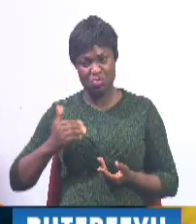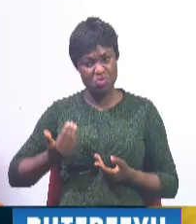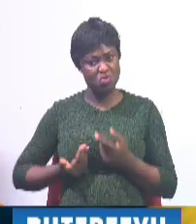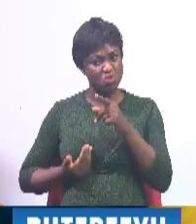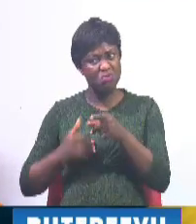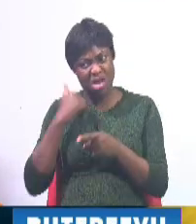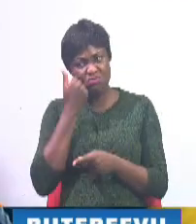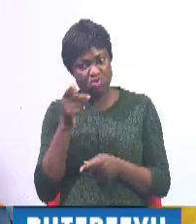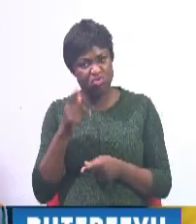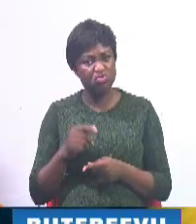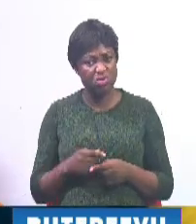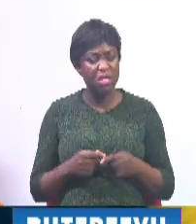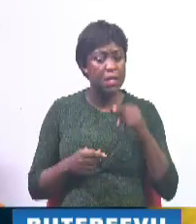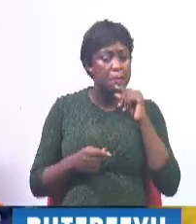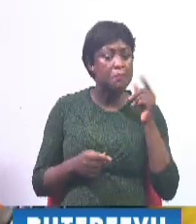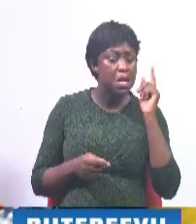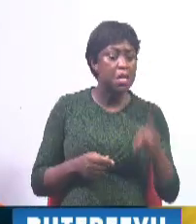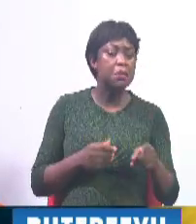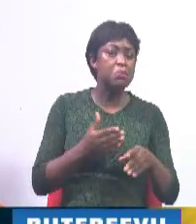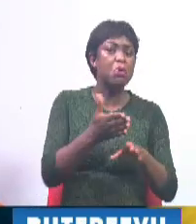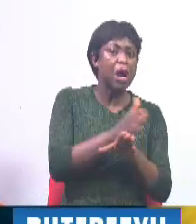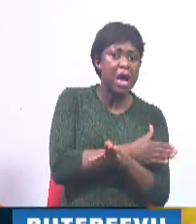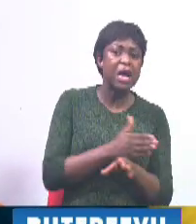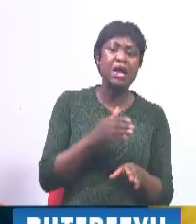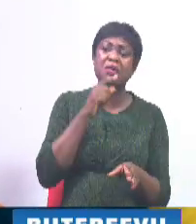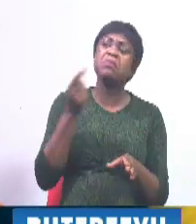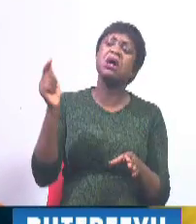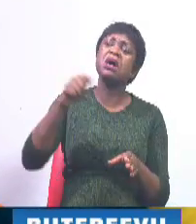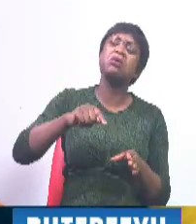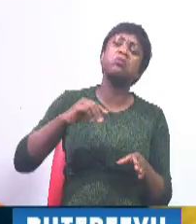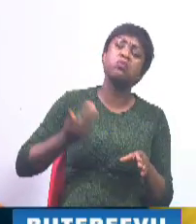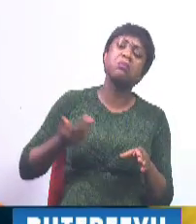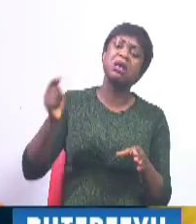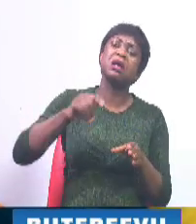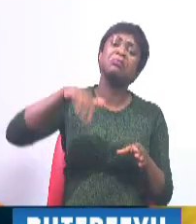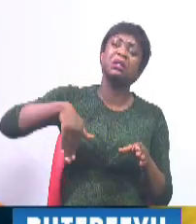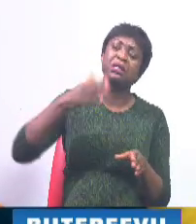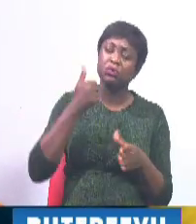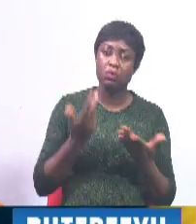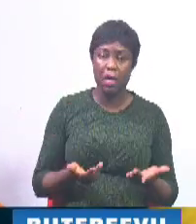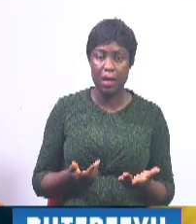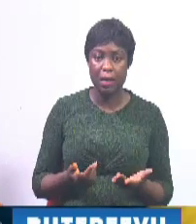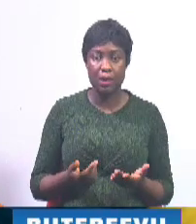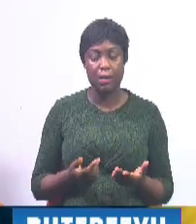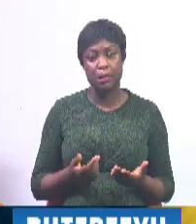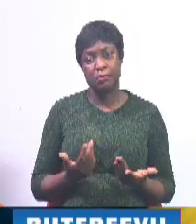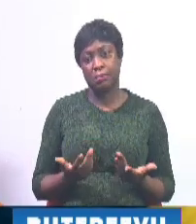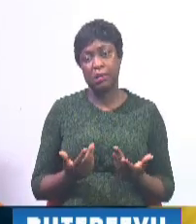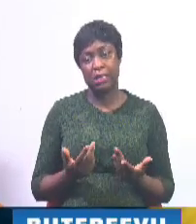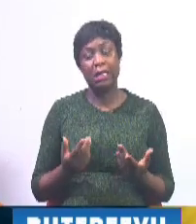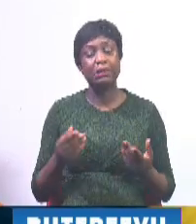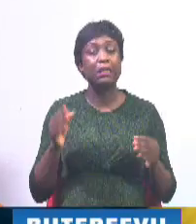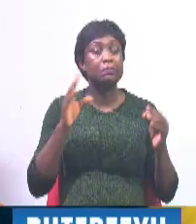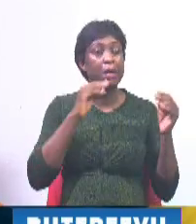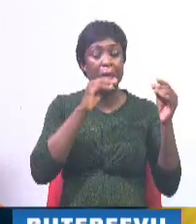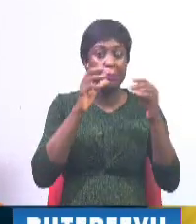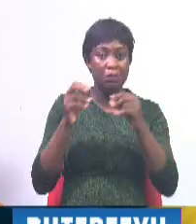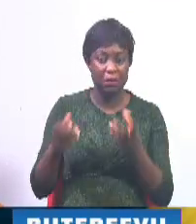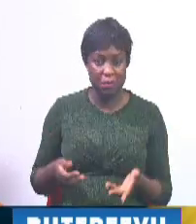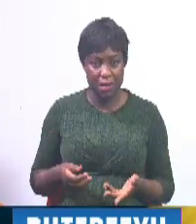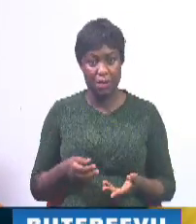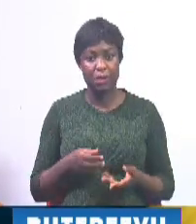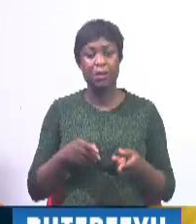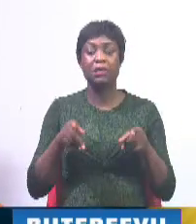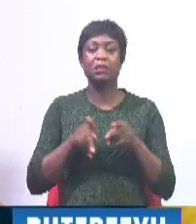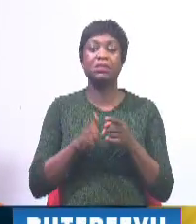wa kati abaami nabo nakola ensobi n'atategeera mukyala we n'abiwuliriza n'abakyala mu ngeri emu omwami olukomawo n'alyoka amubuuza oluggulu